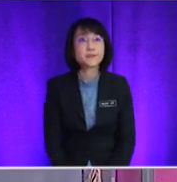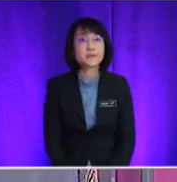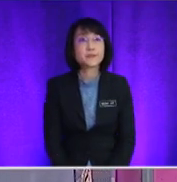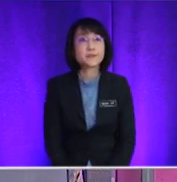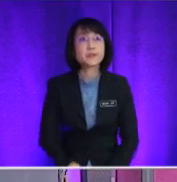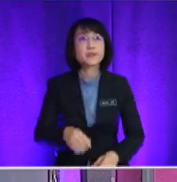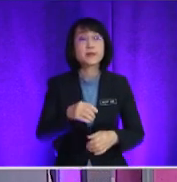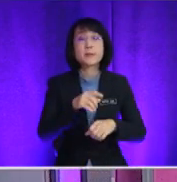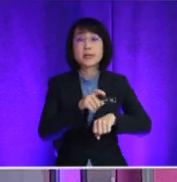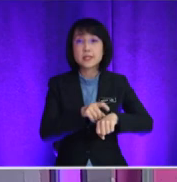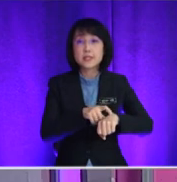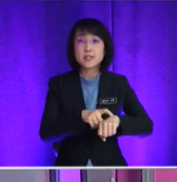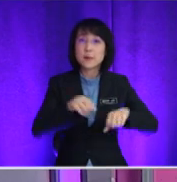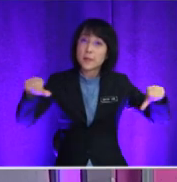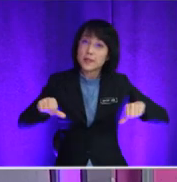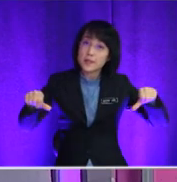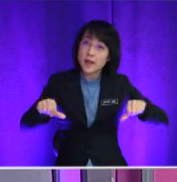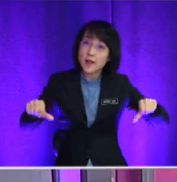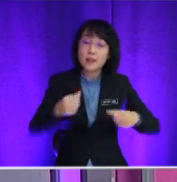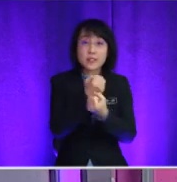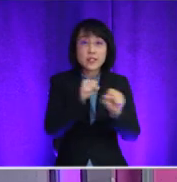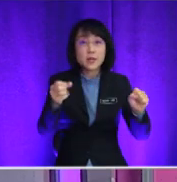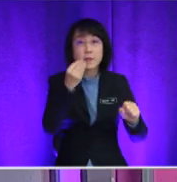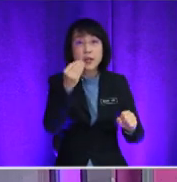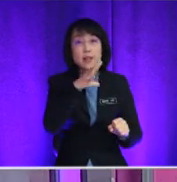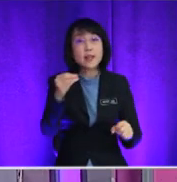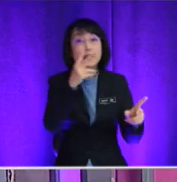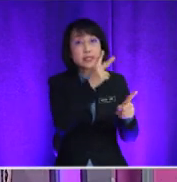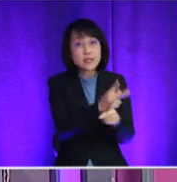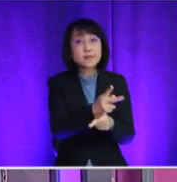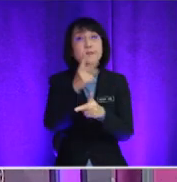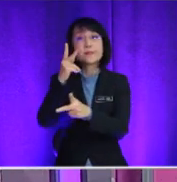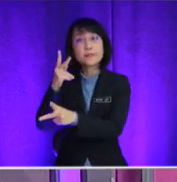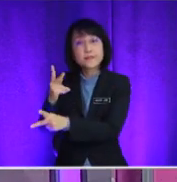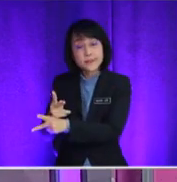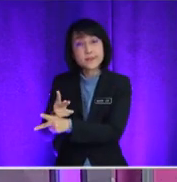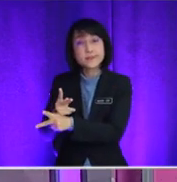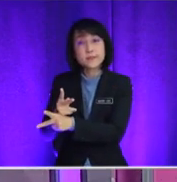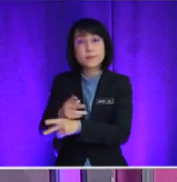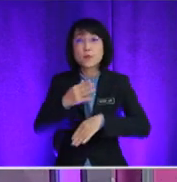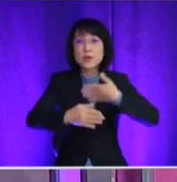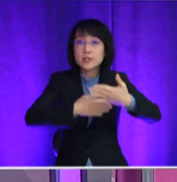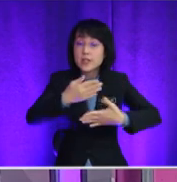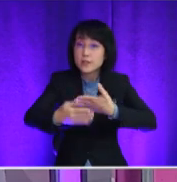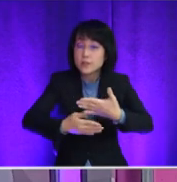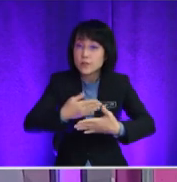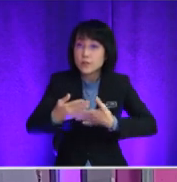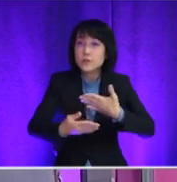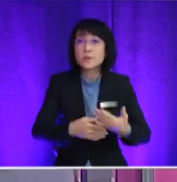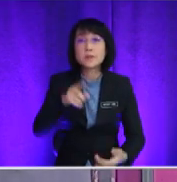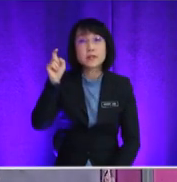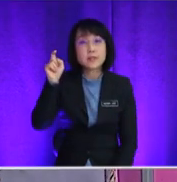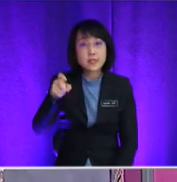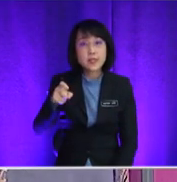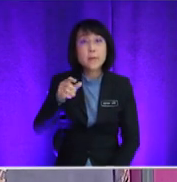penyediaan dan penyimpanan makanan jadi proses penyediaan itu penyediaan dan keselamatan tuh kita kena